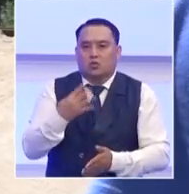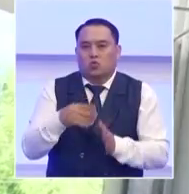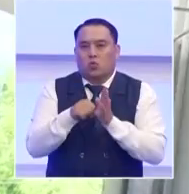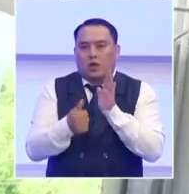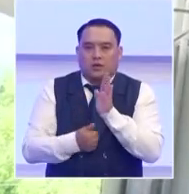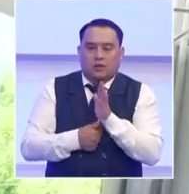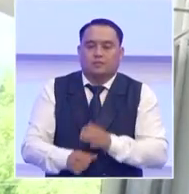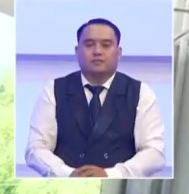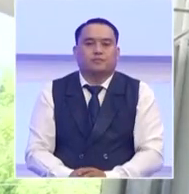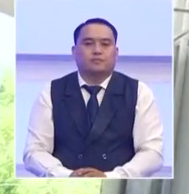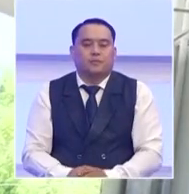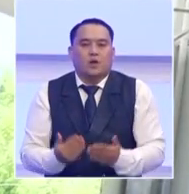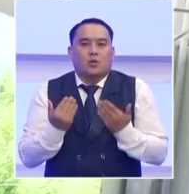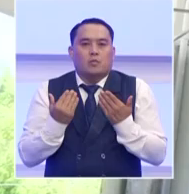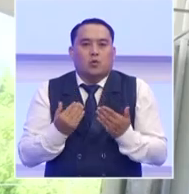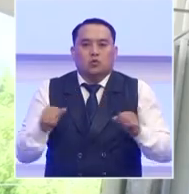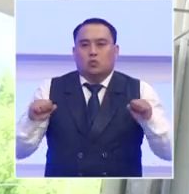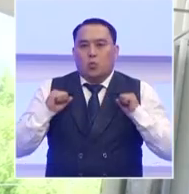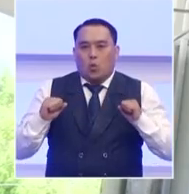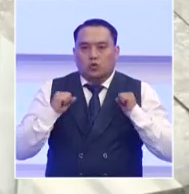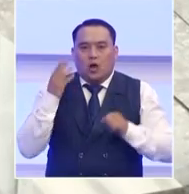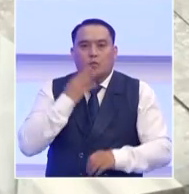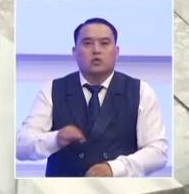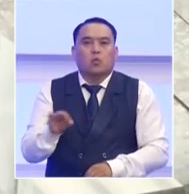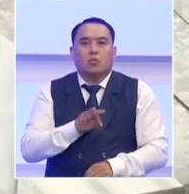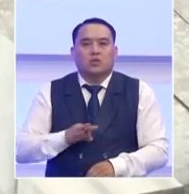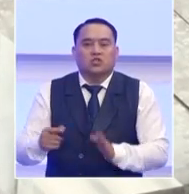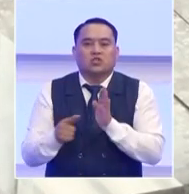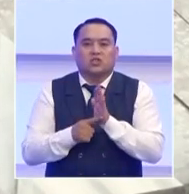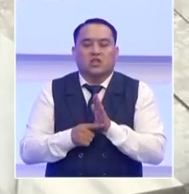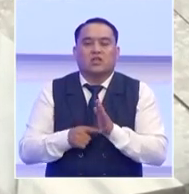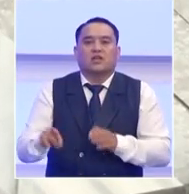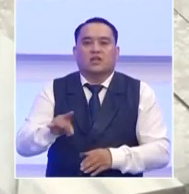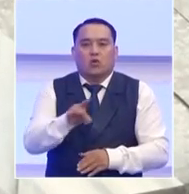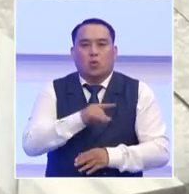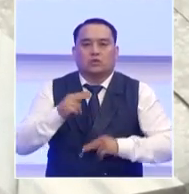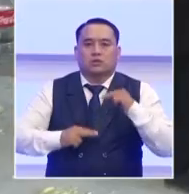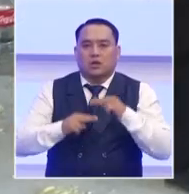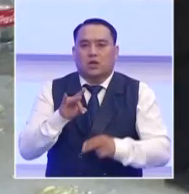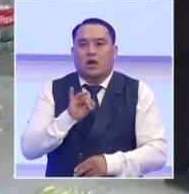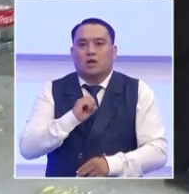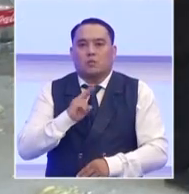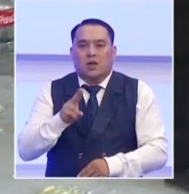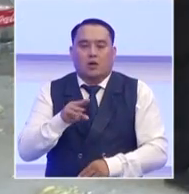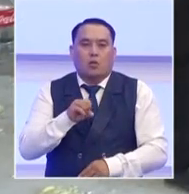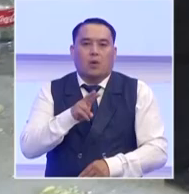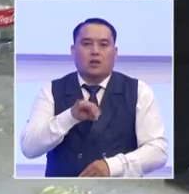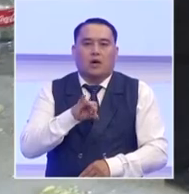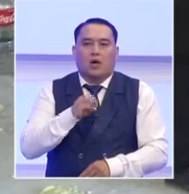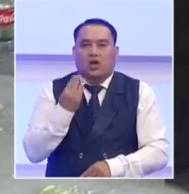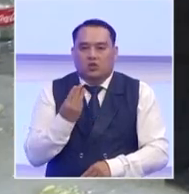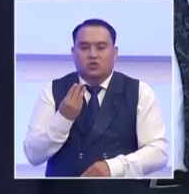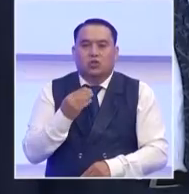24-16. Бүгінде мұндай спорттық кешендер Жетісу өңірінің 7 аймағында салынып жатыр. Олар Райымбек, Балқаш, Көксу,